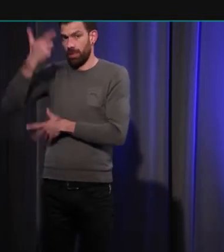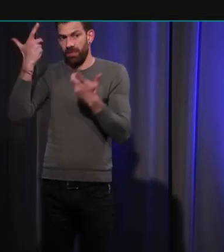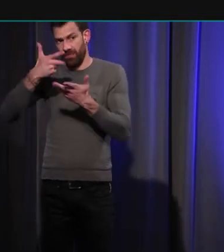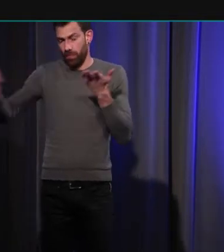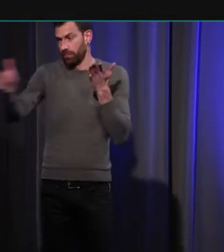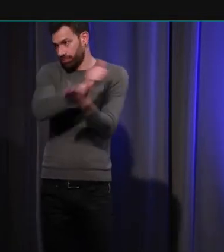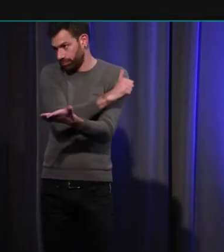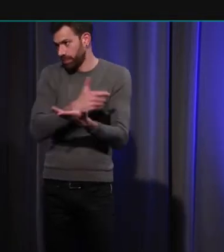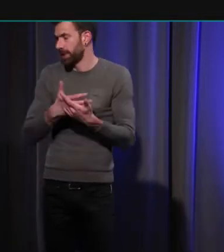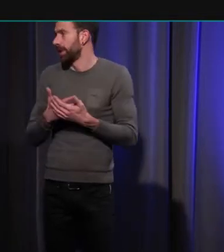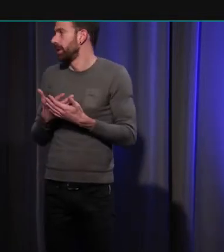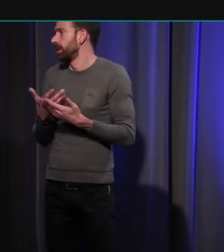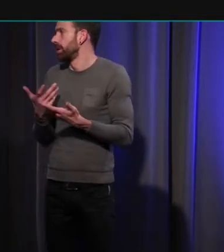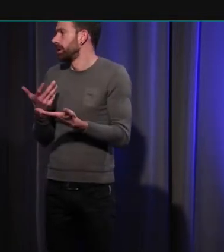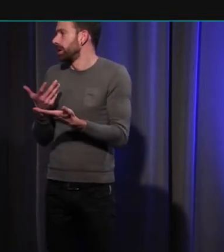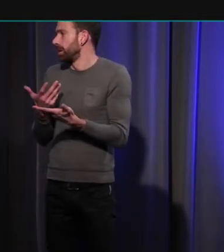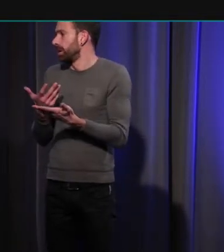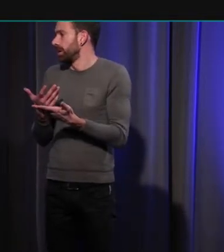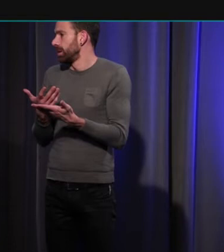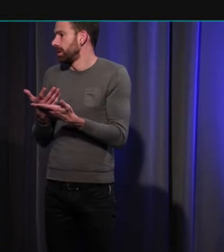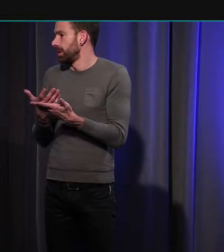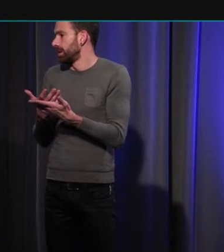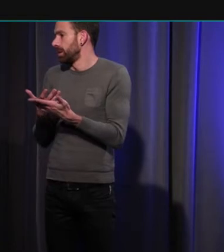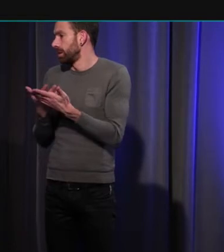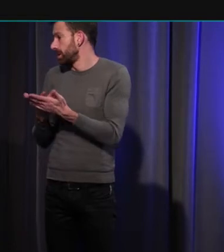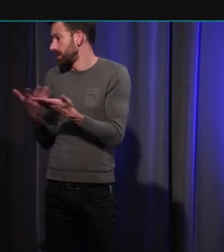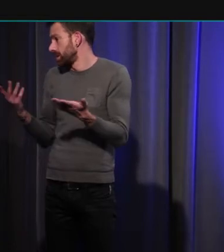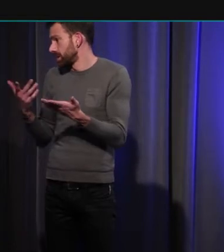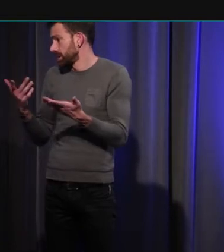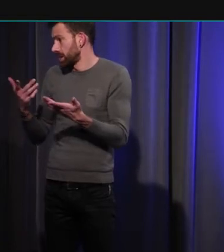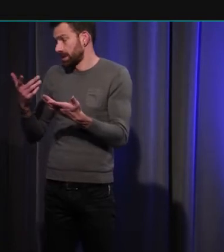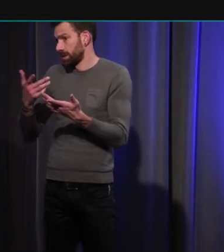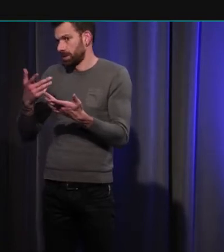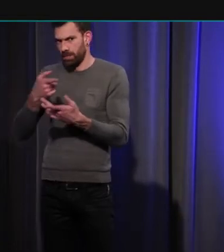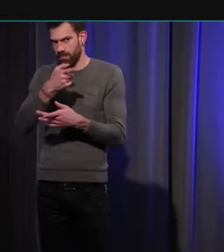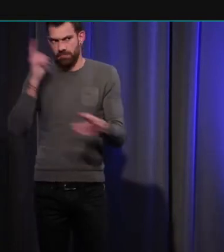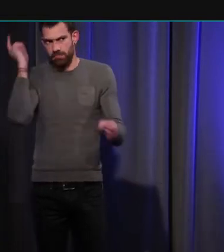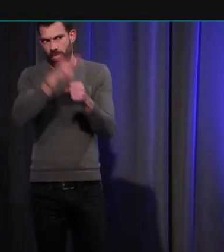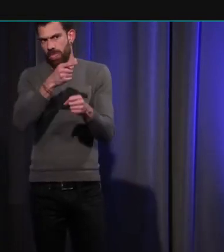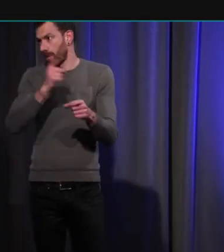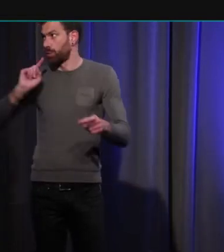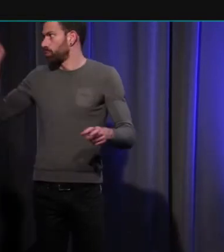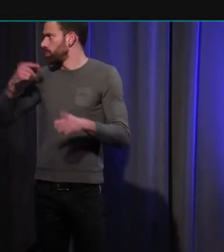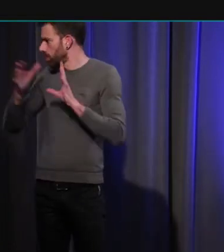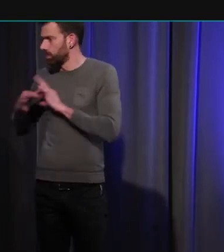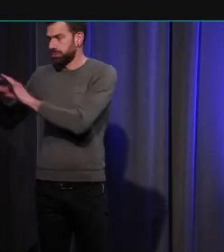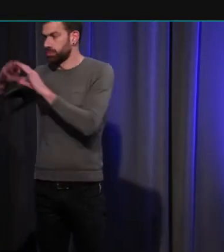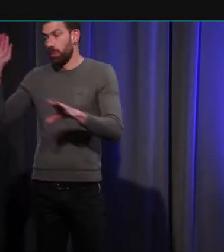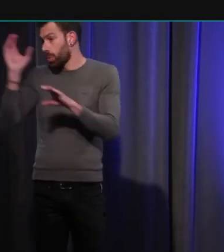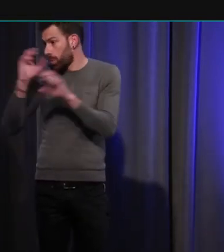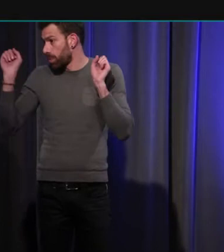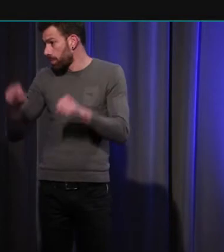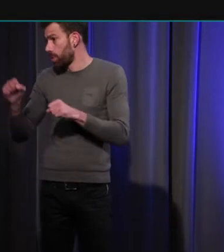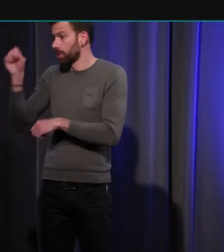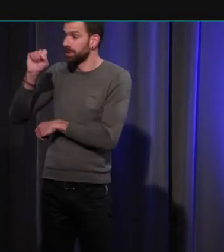a été aussi la la baignoire contre laquelle tout le monde ne pouvait se finir quel que soit qu'on soit si tu conçois